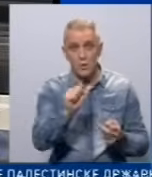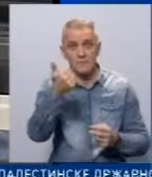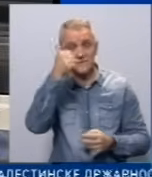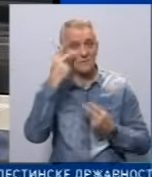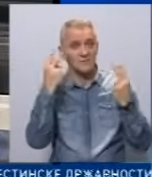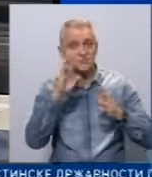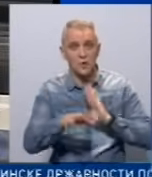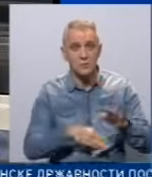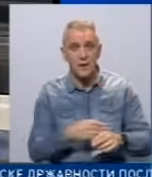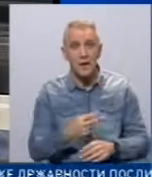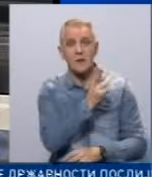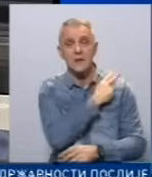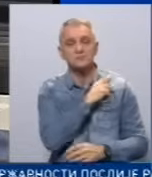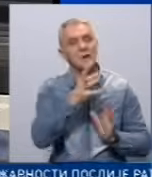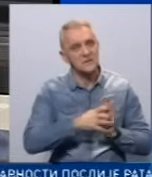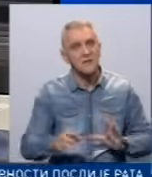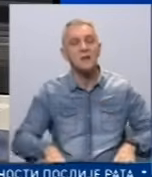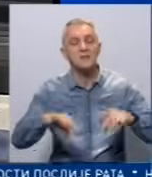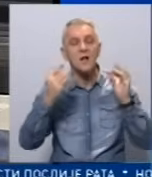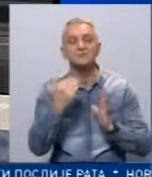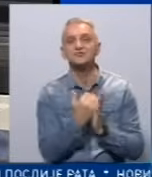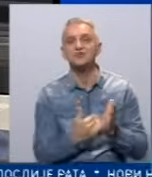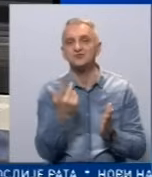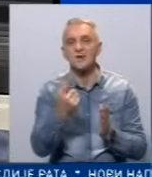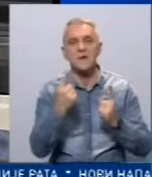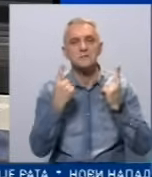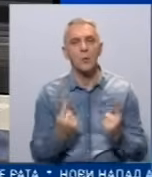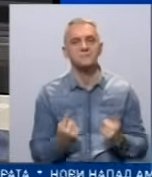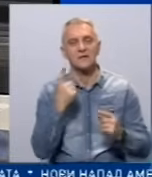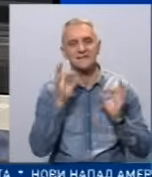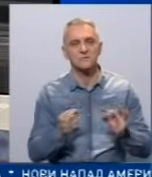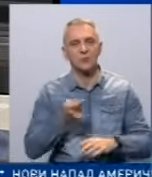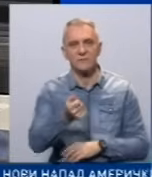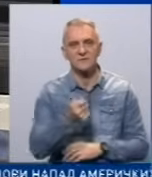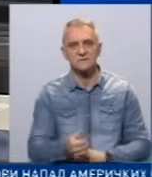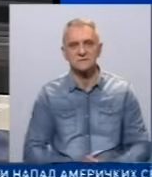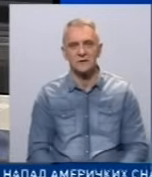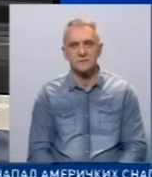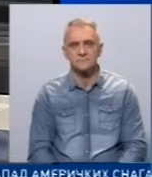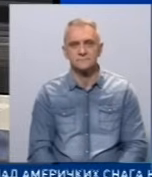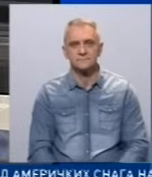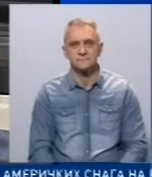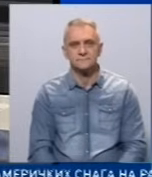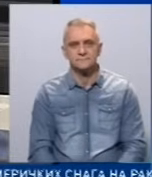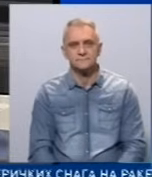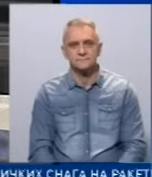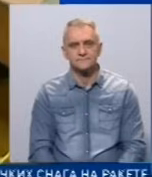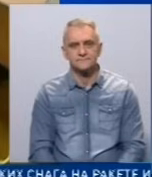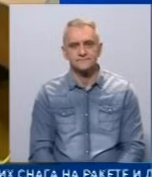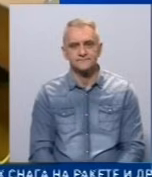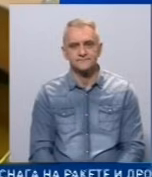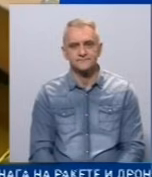što je prvi važan korak, pred nadležnima je i dalje iznalaženje rješenja za opstanak i sigurno finansiranje.